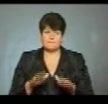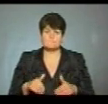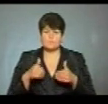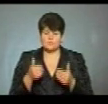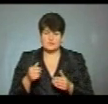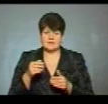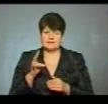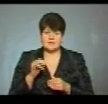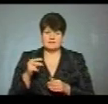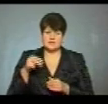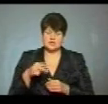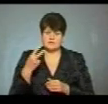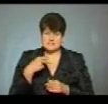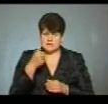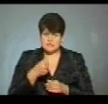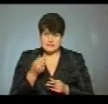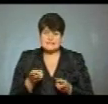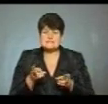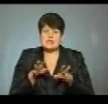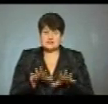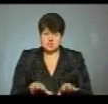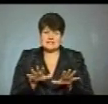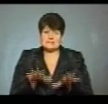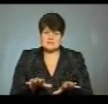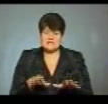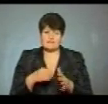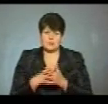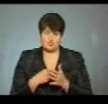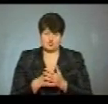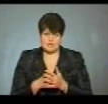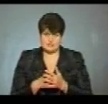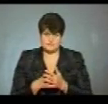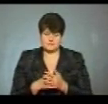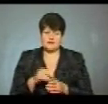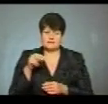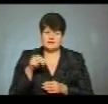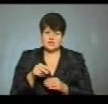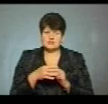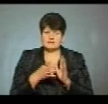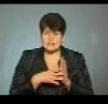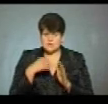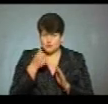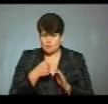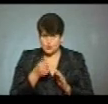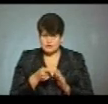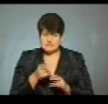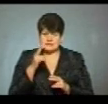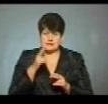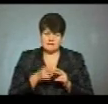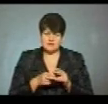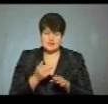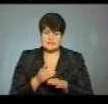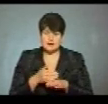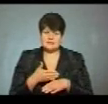Пропонується на 2020 рік залишити за місцевими бюджетами. У 2019 році завершиться